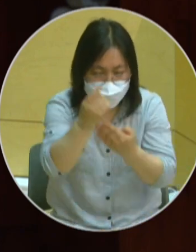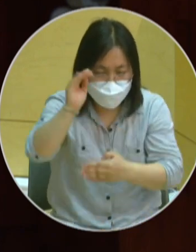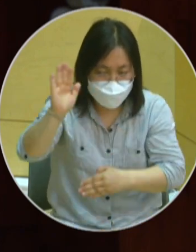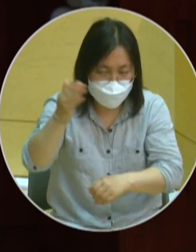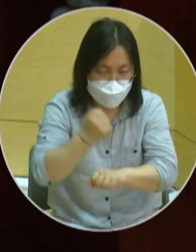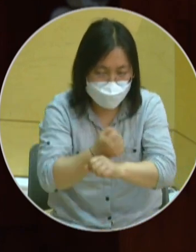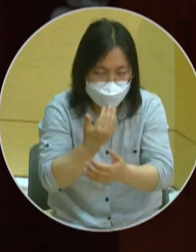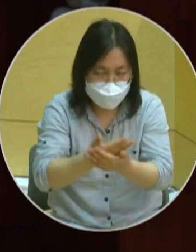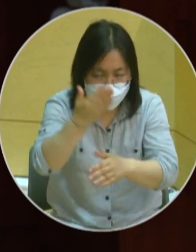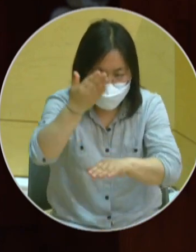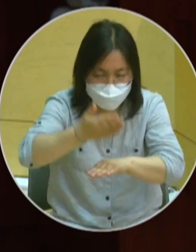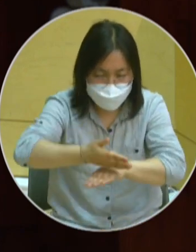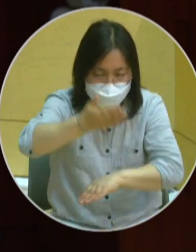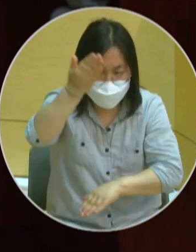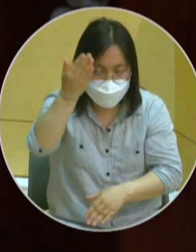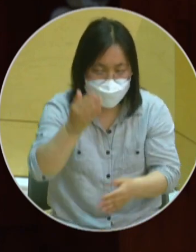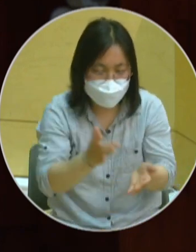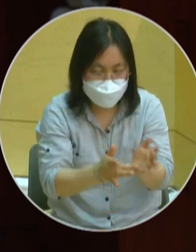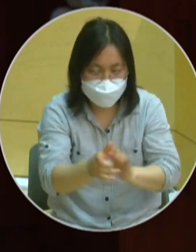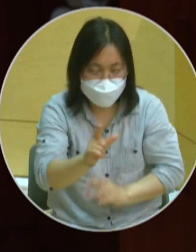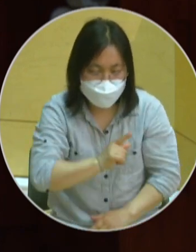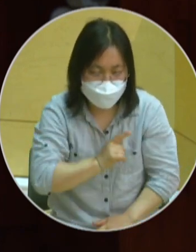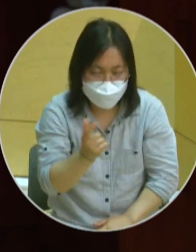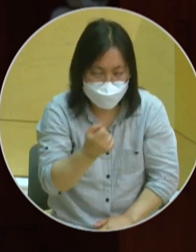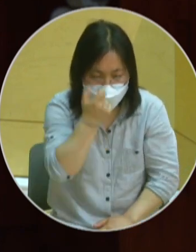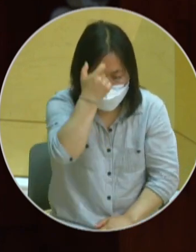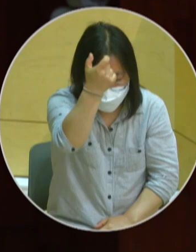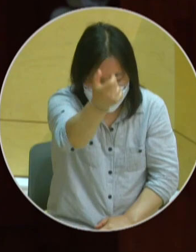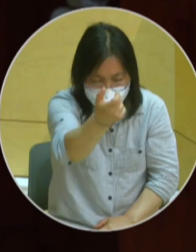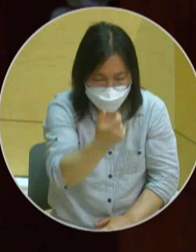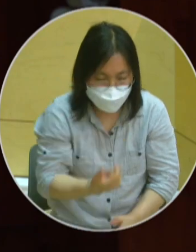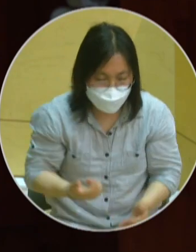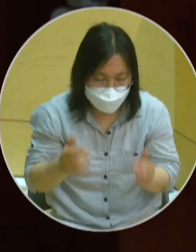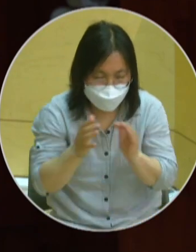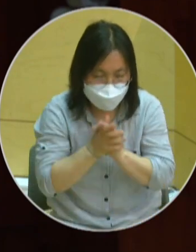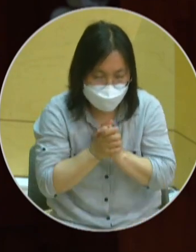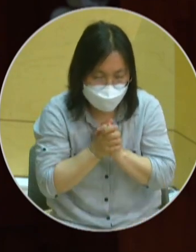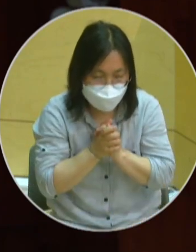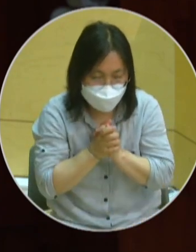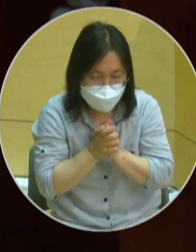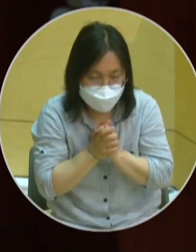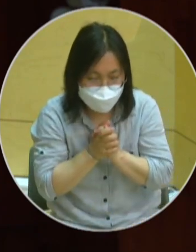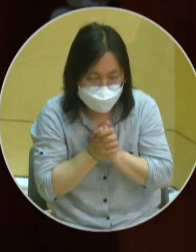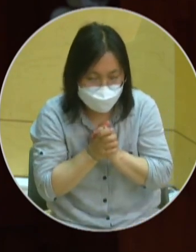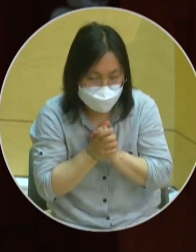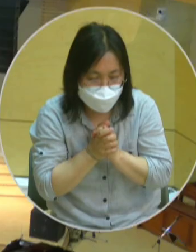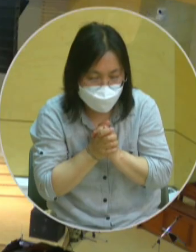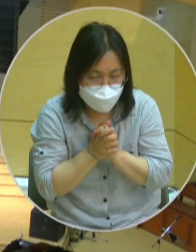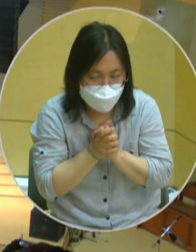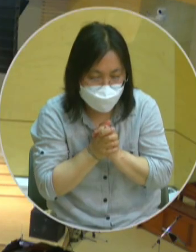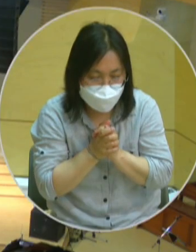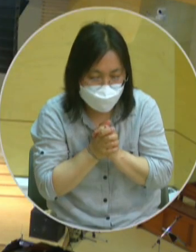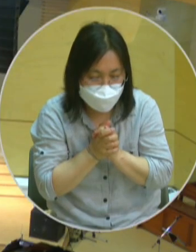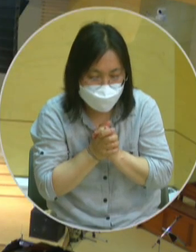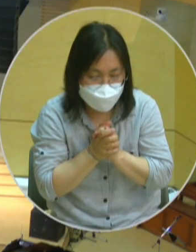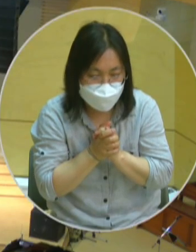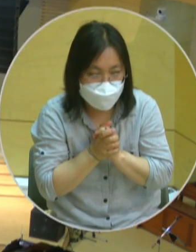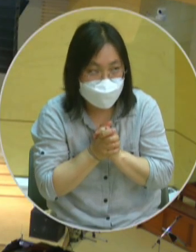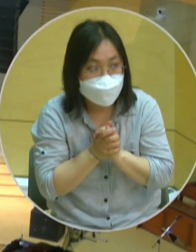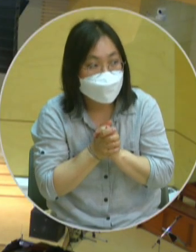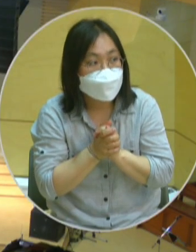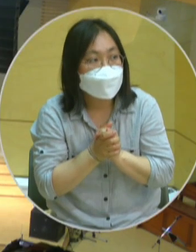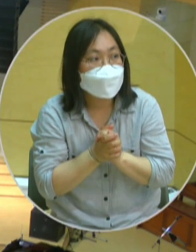하옵소서. 감사드리며 예수님의 이름으로 간절히 기도드립니다. 아멘.